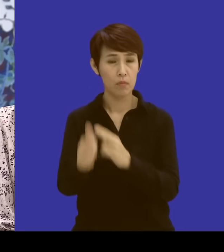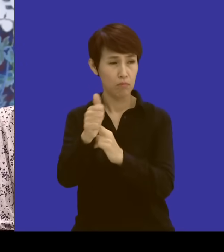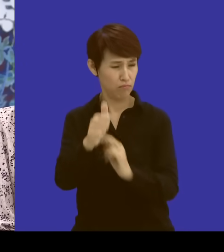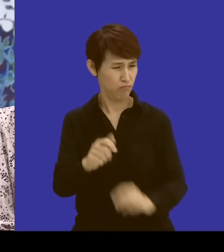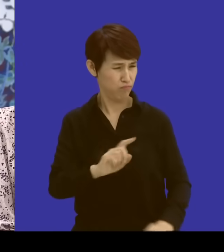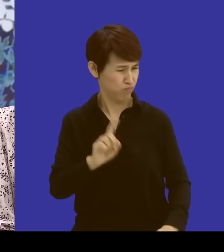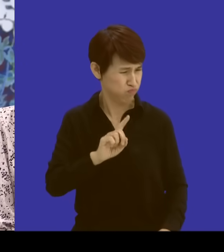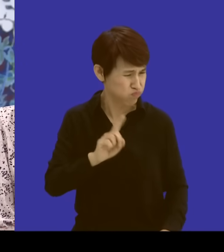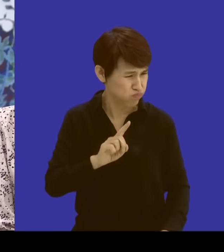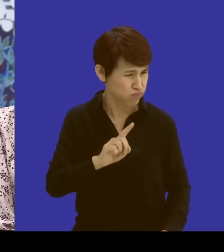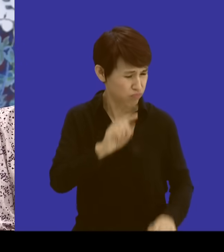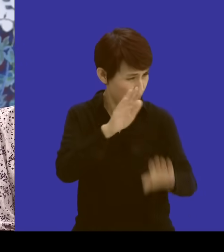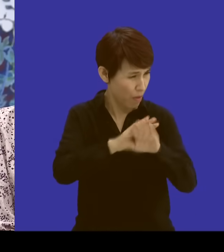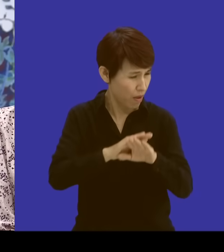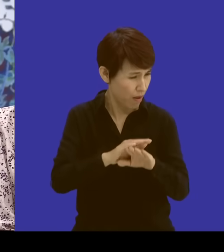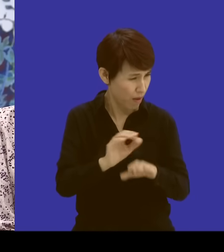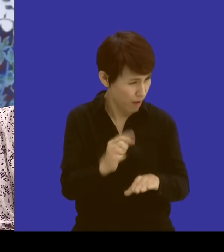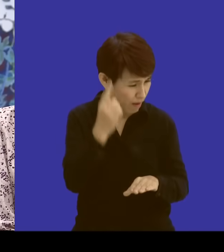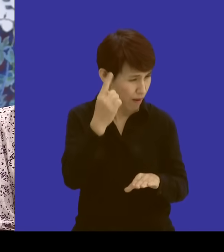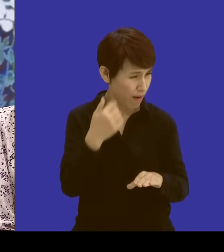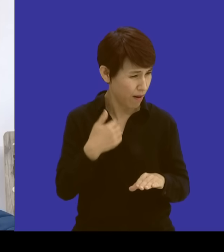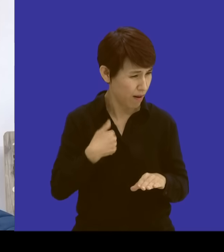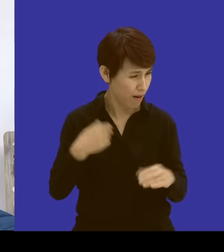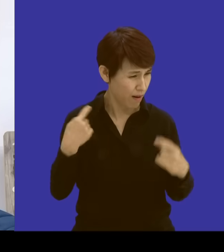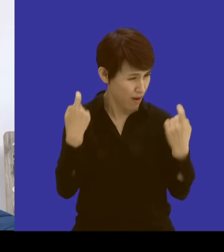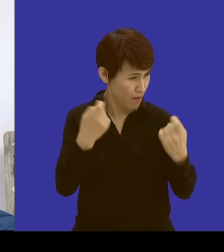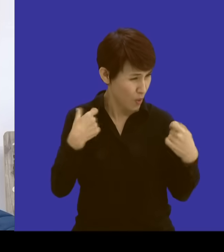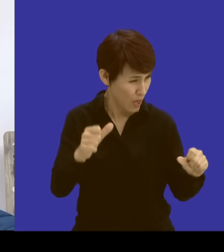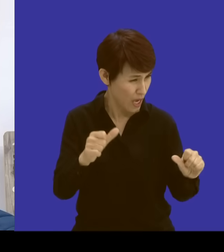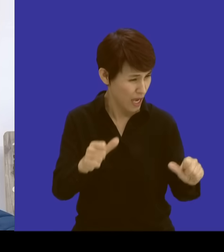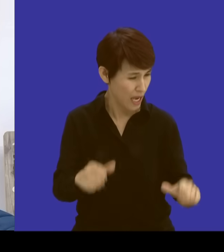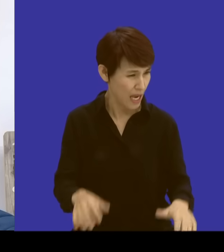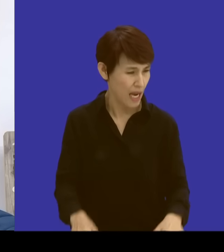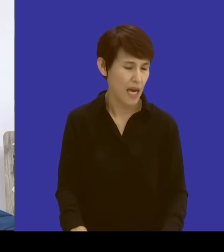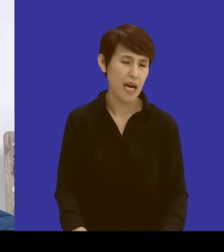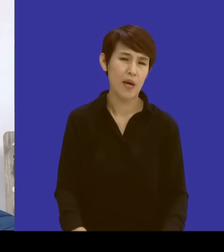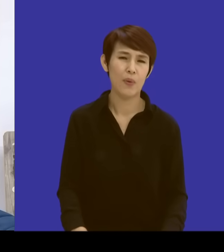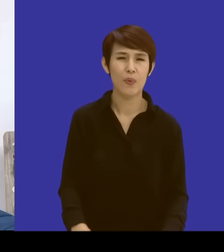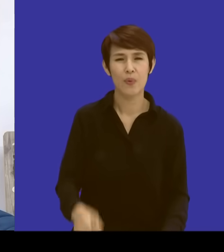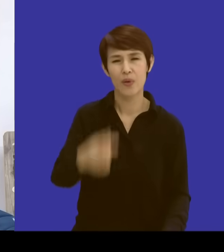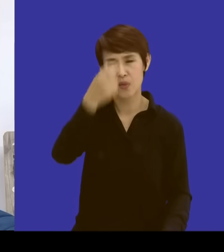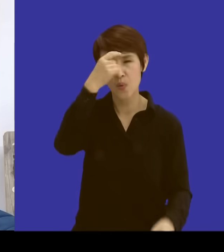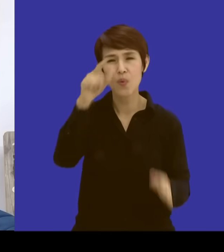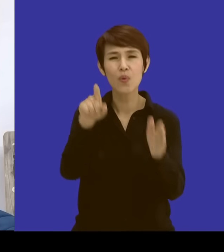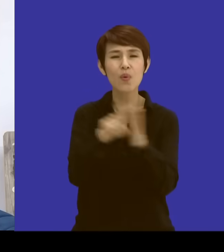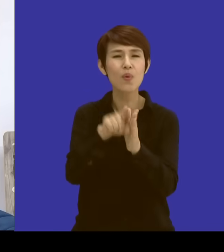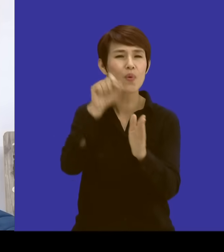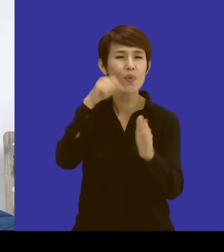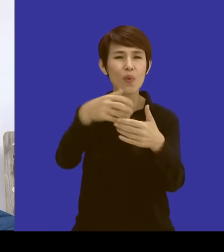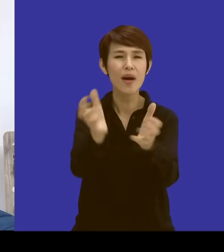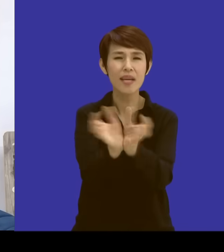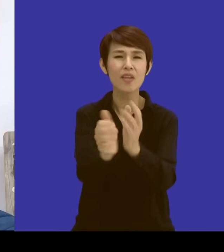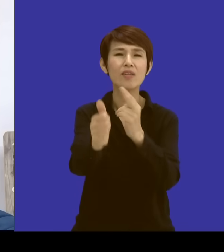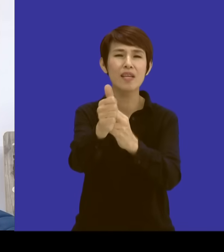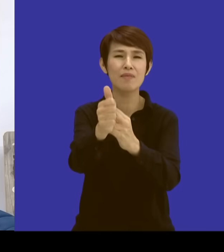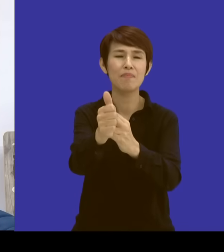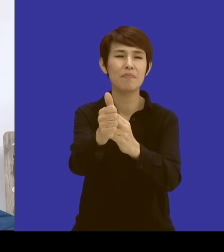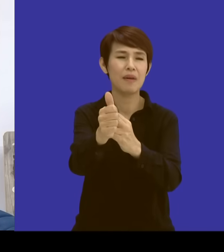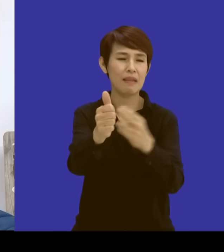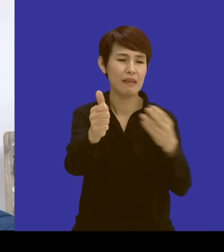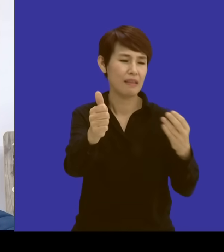거죠. 그렇죠. 그러니까 저를 설득하다가 당시 이제 기독교 동아리반 선생님한테 저를 보내셨어요. 얘 좀 어떻게